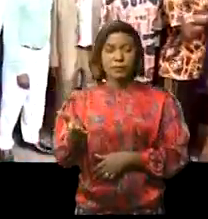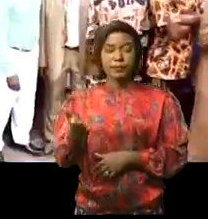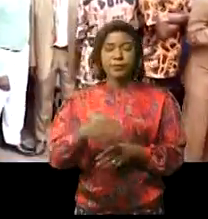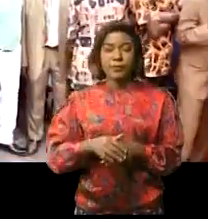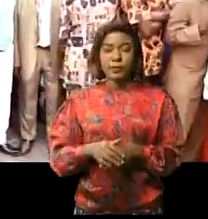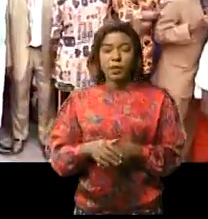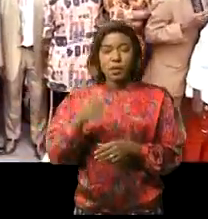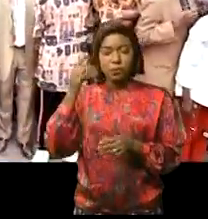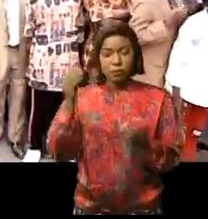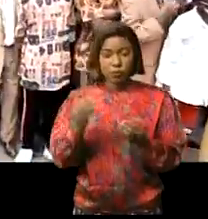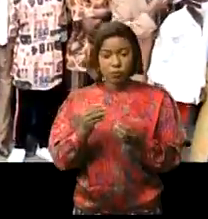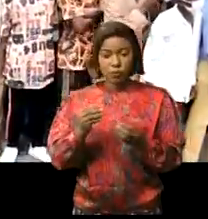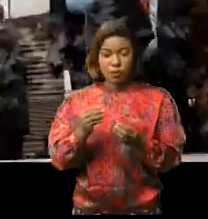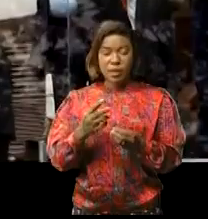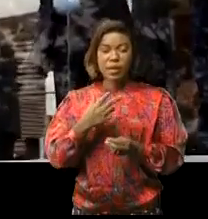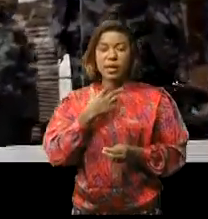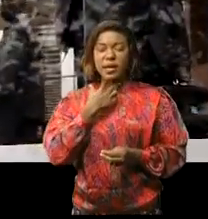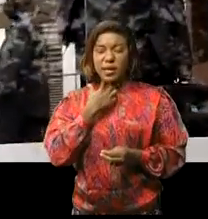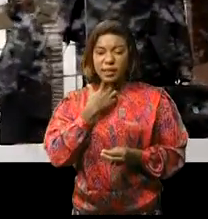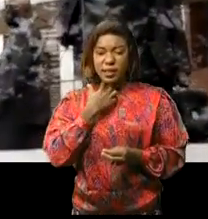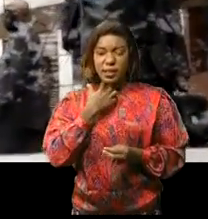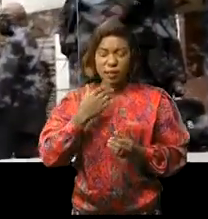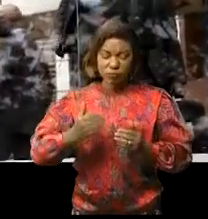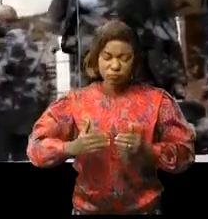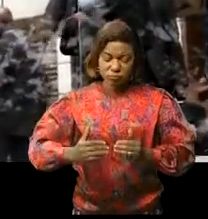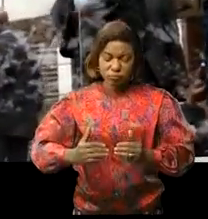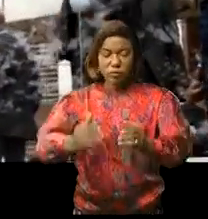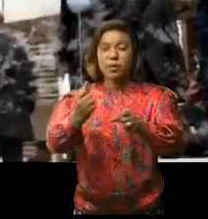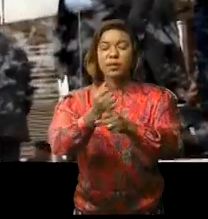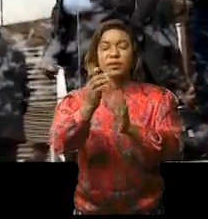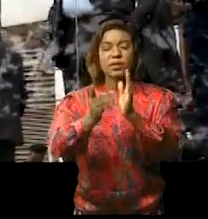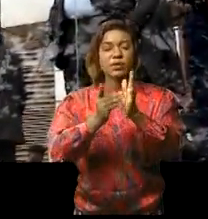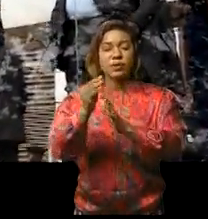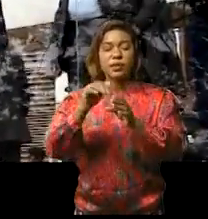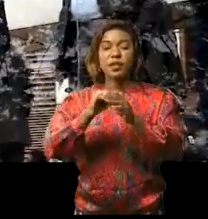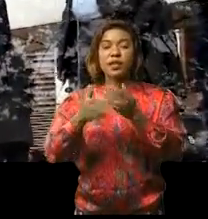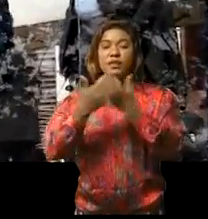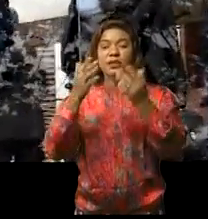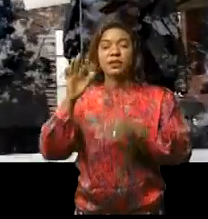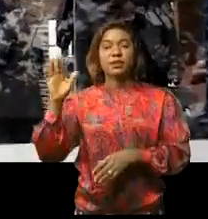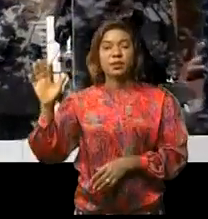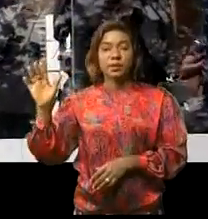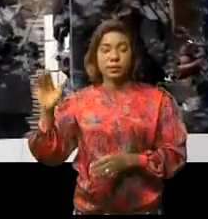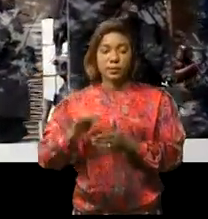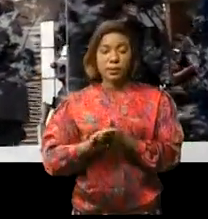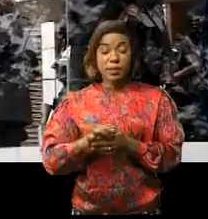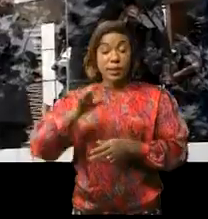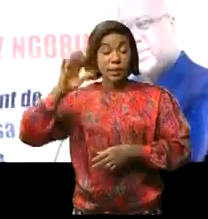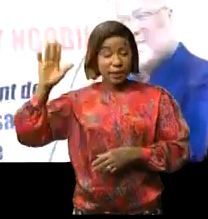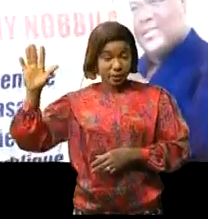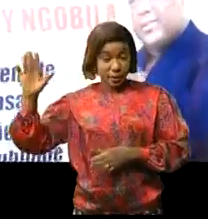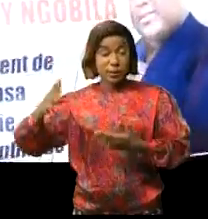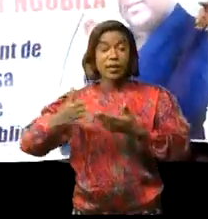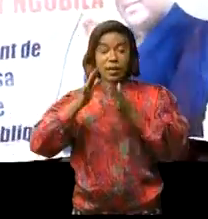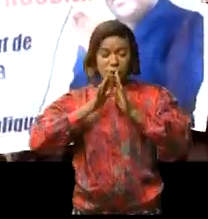en vue de freiner les efforts en cours du développement de la ville de Kinshasa. Kinshasa Bopeto est